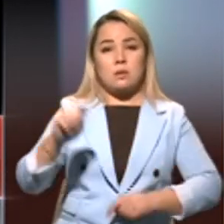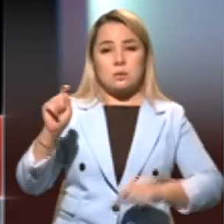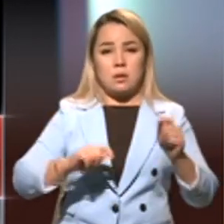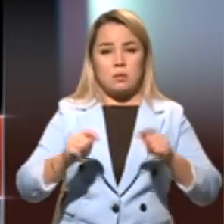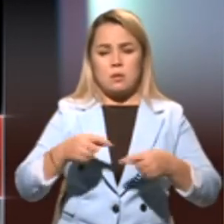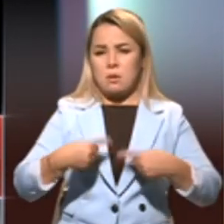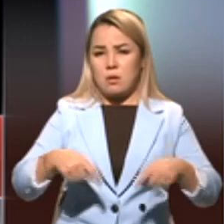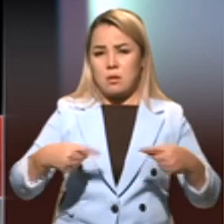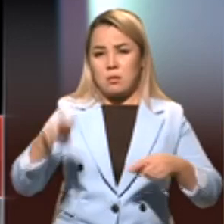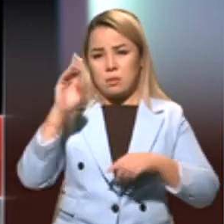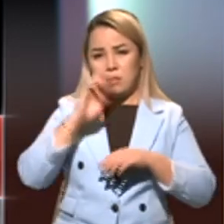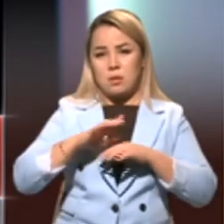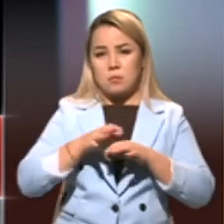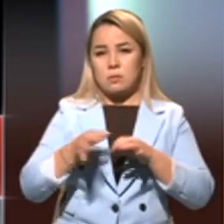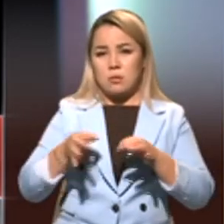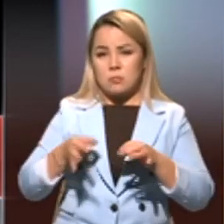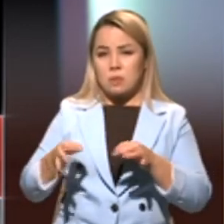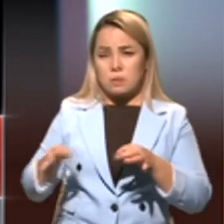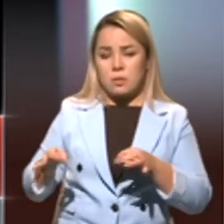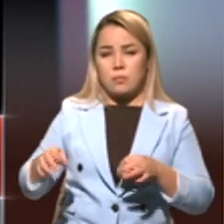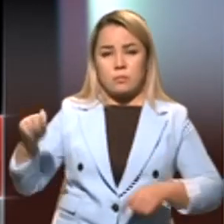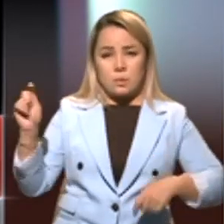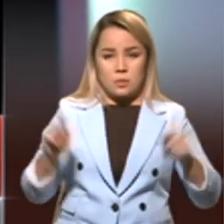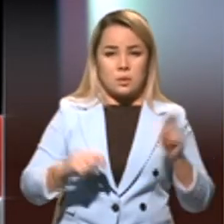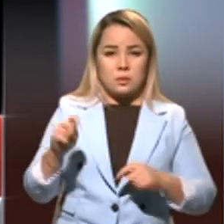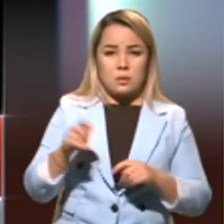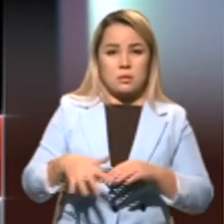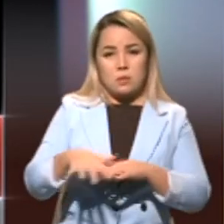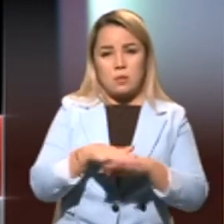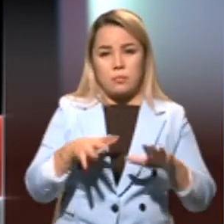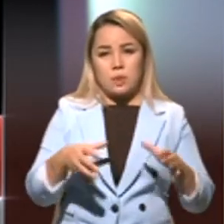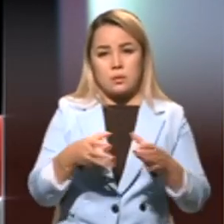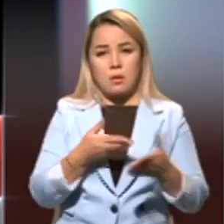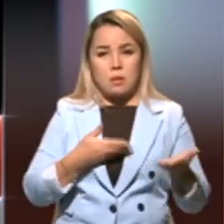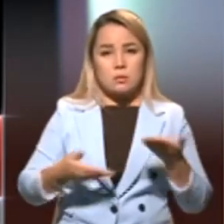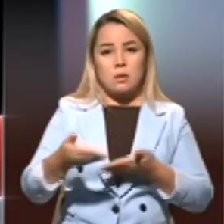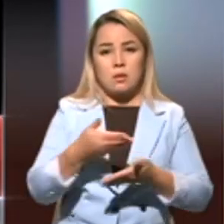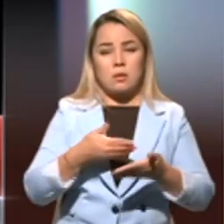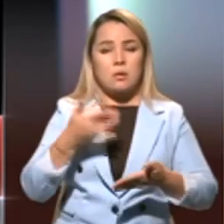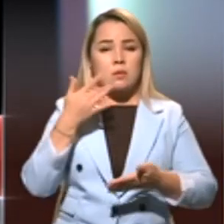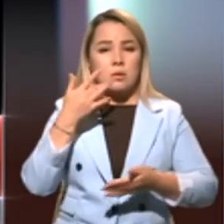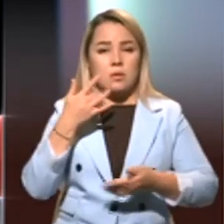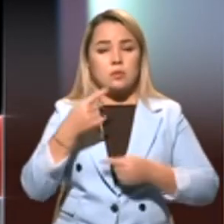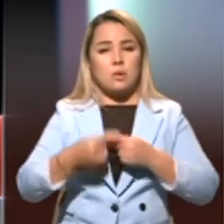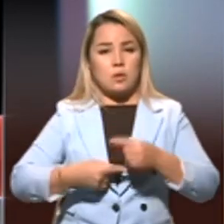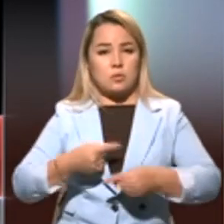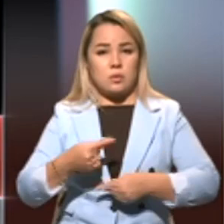де. Бұл жерде кез келген мына біздің әлемде қалыптасып отырған дәстүрлі